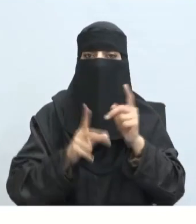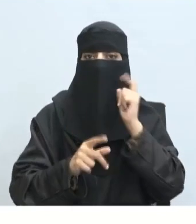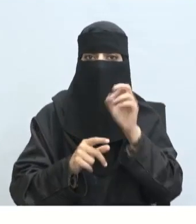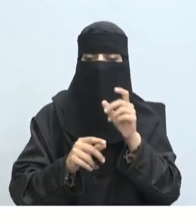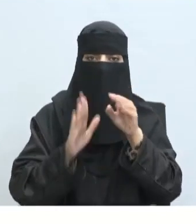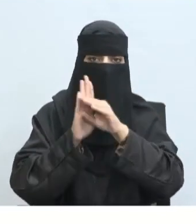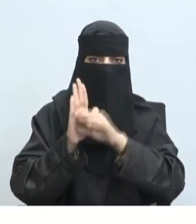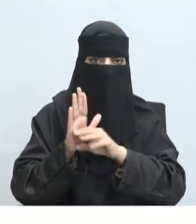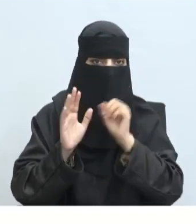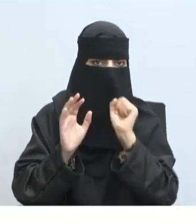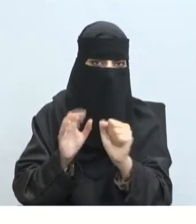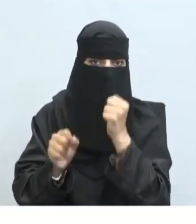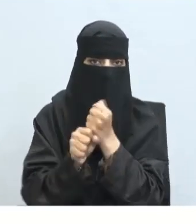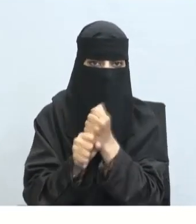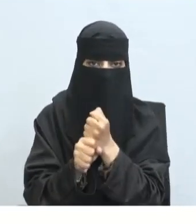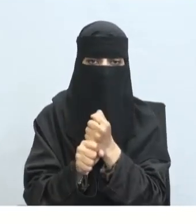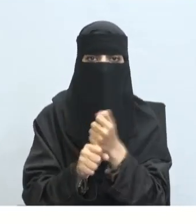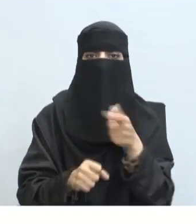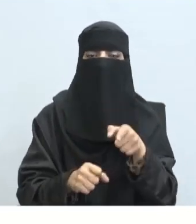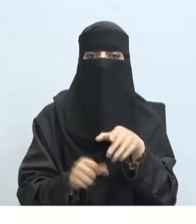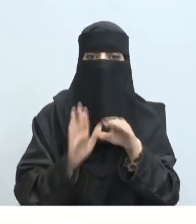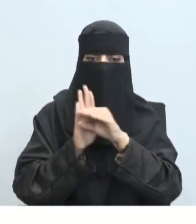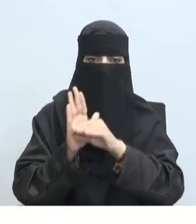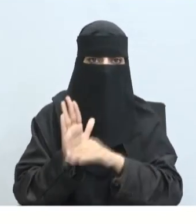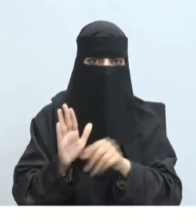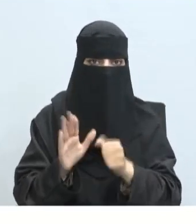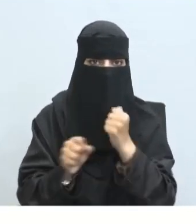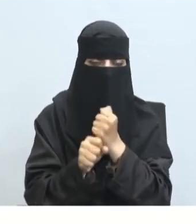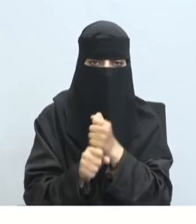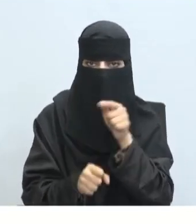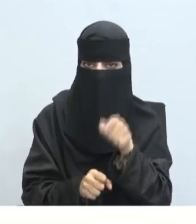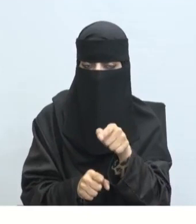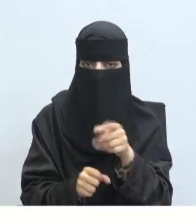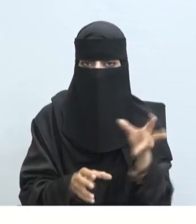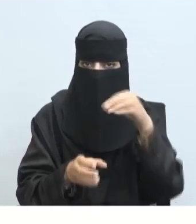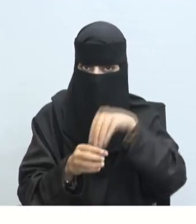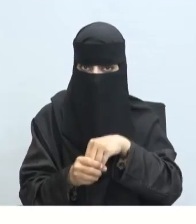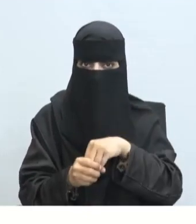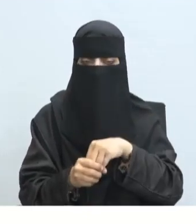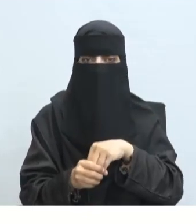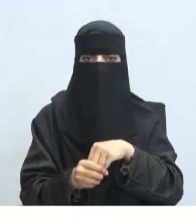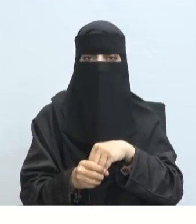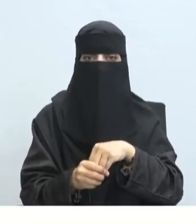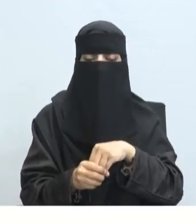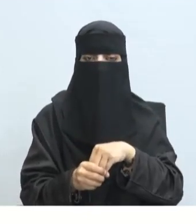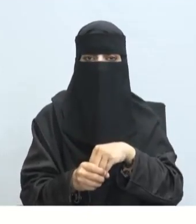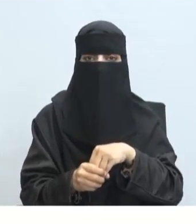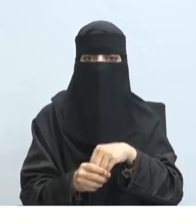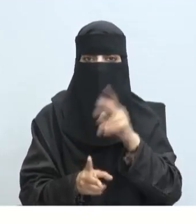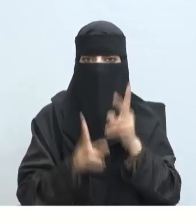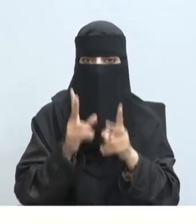العناصر التشغيليه وهذه العناصر التشغيليه تضم ذكرنا